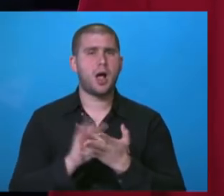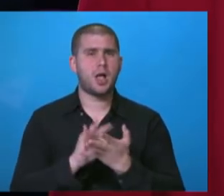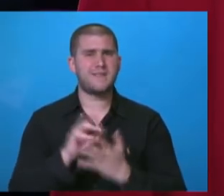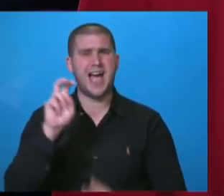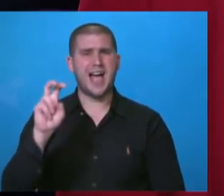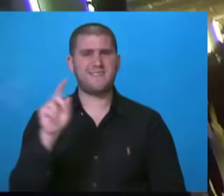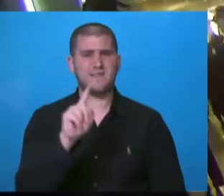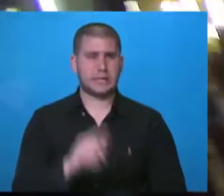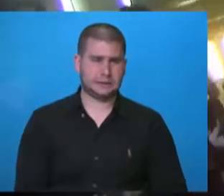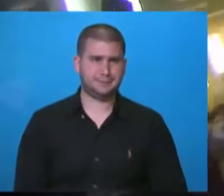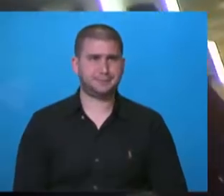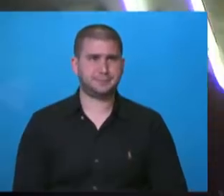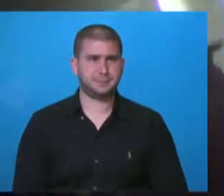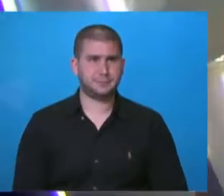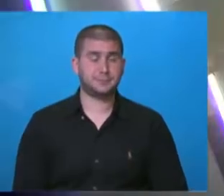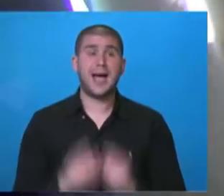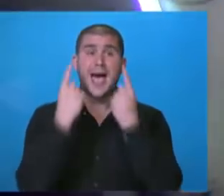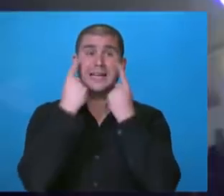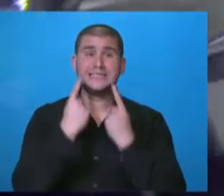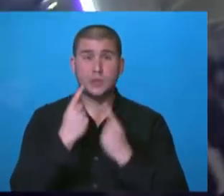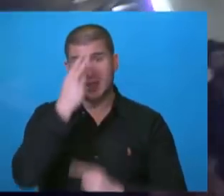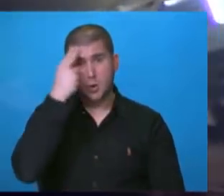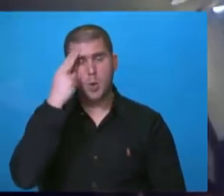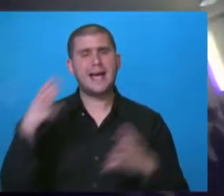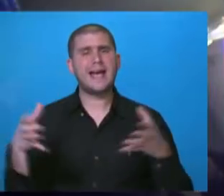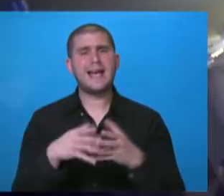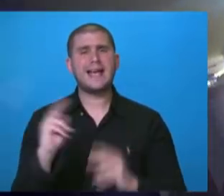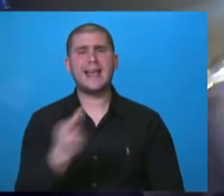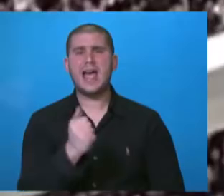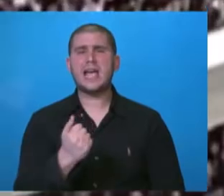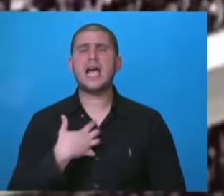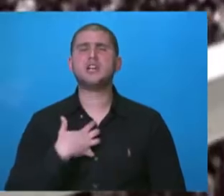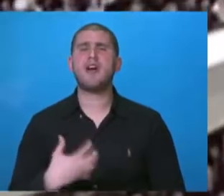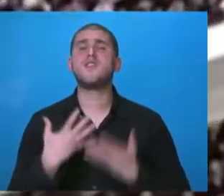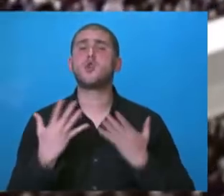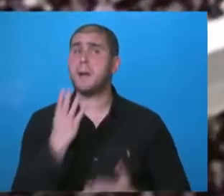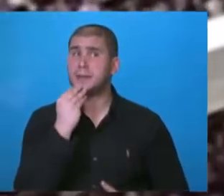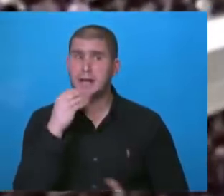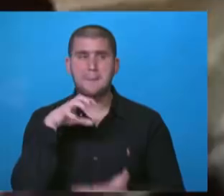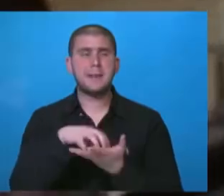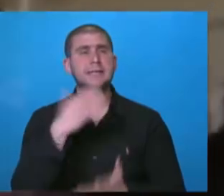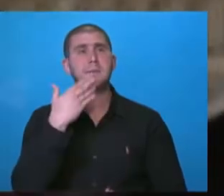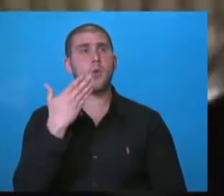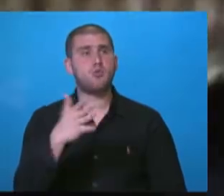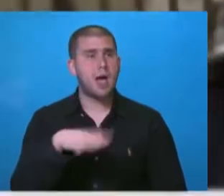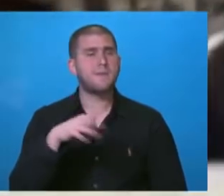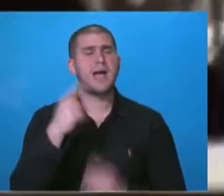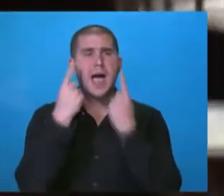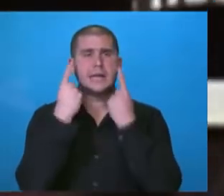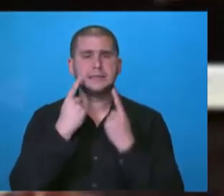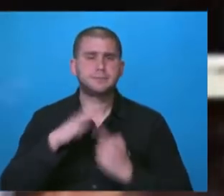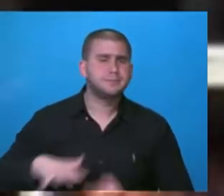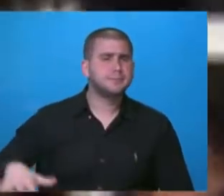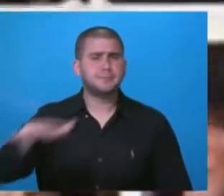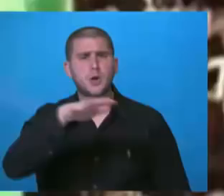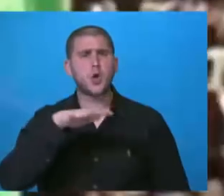שלנו. חסידות גור היא הקהילה החסידית הגדולה והעשירה בישראל, מרכזה בירושלים וחסידיה הפזורים בכל